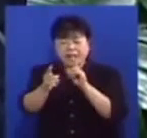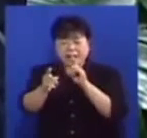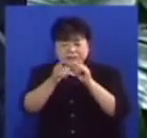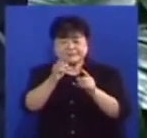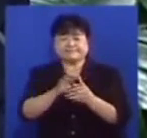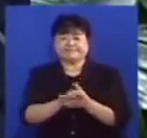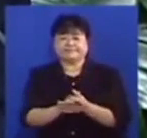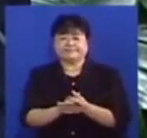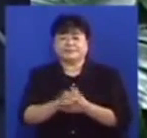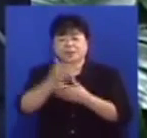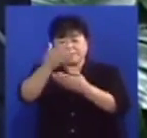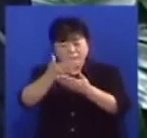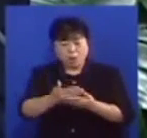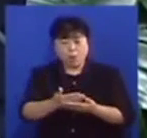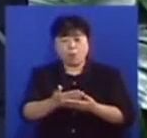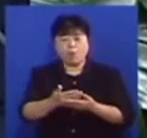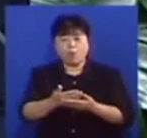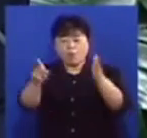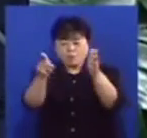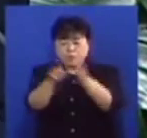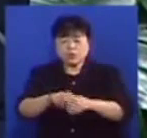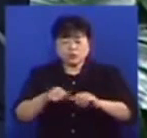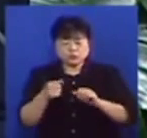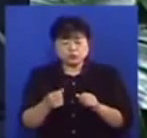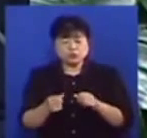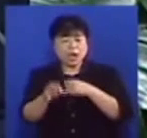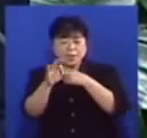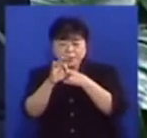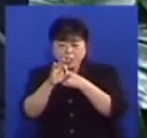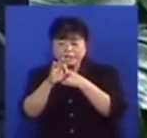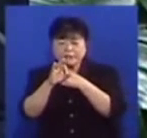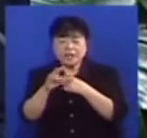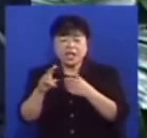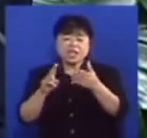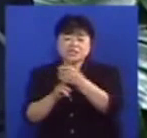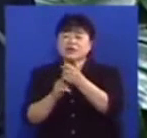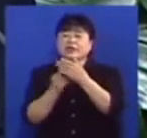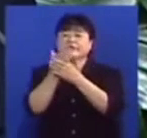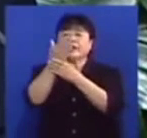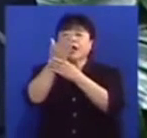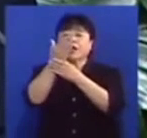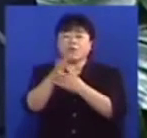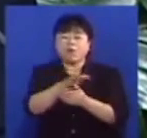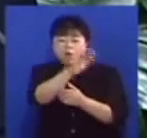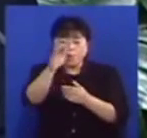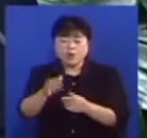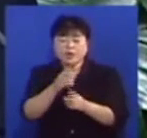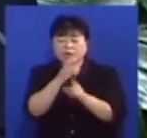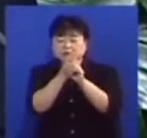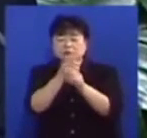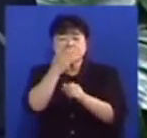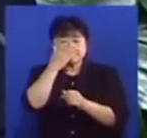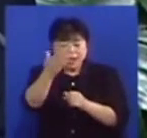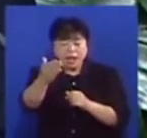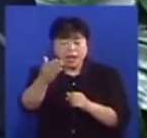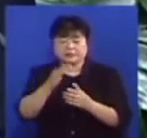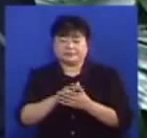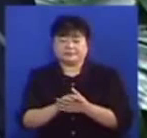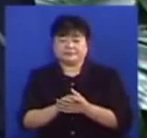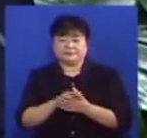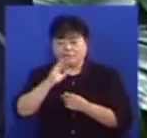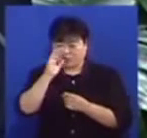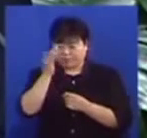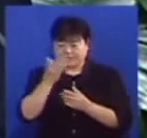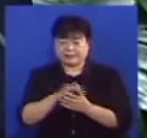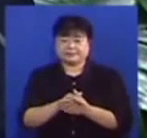말씀을 받고 믿고 순종하면 기적이 일어나고 우리가 승리할 수 있는 생활을 삼을 수가 있는